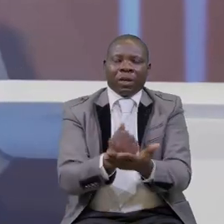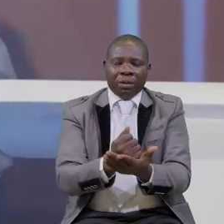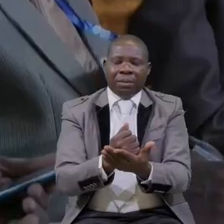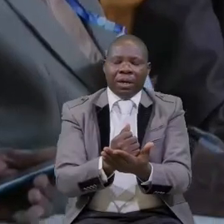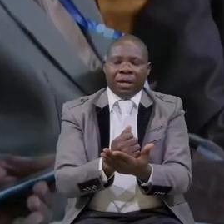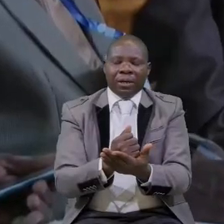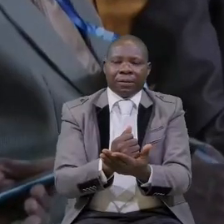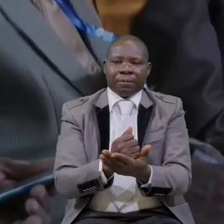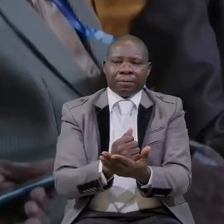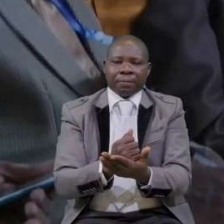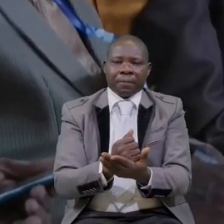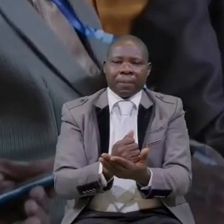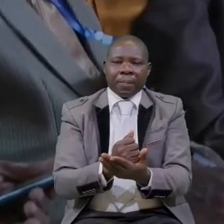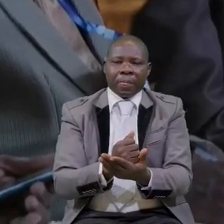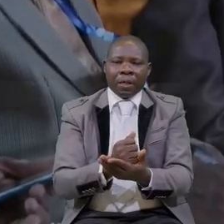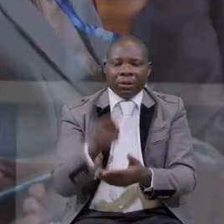Amen.